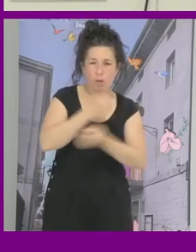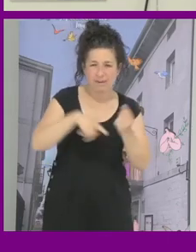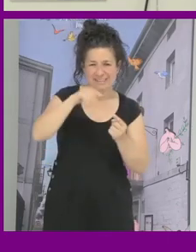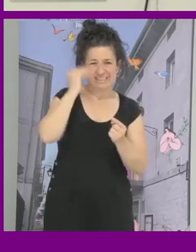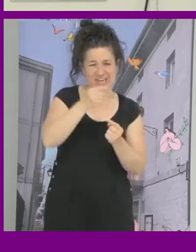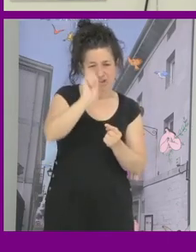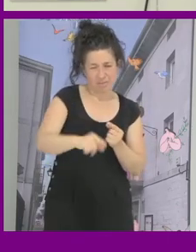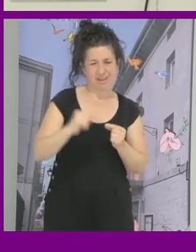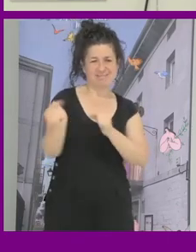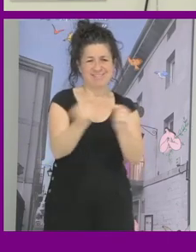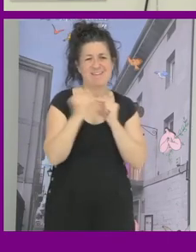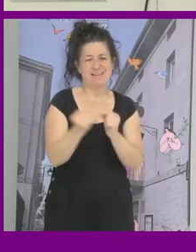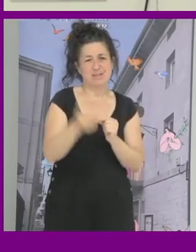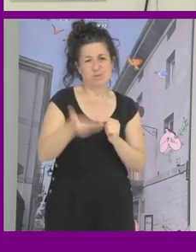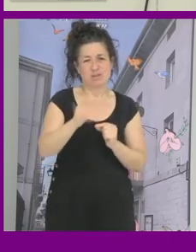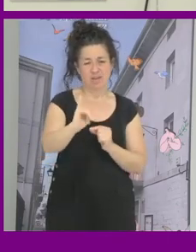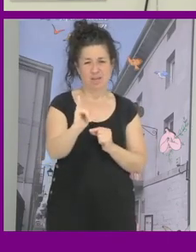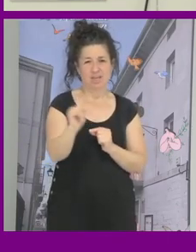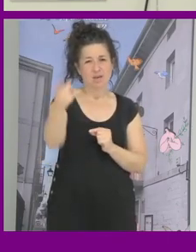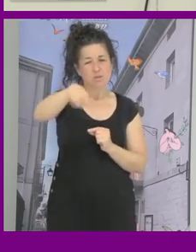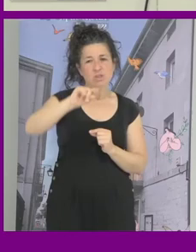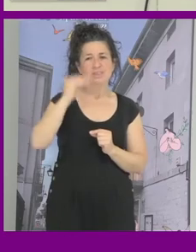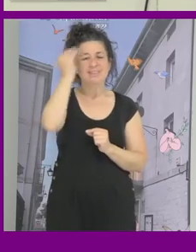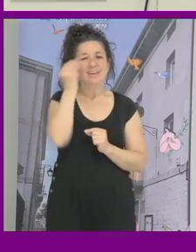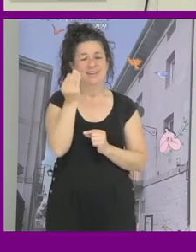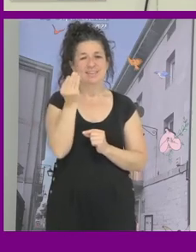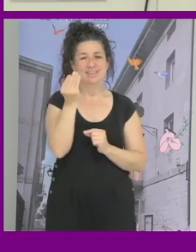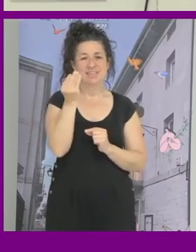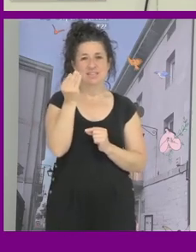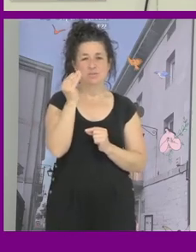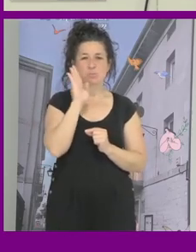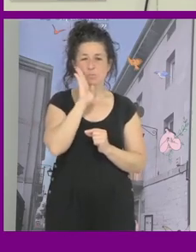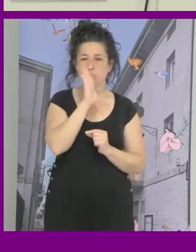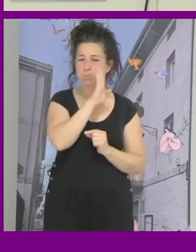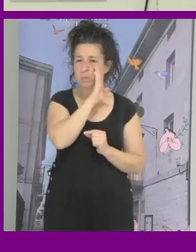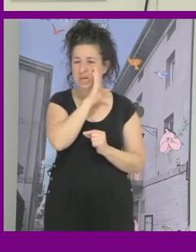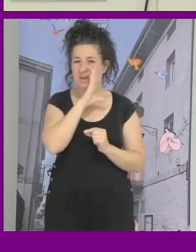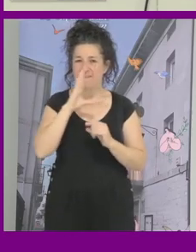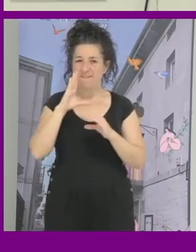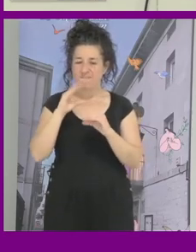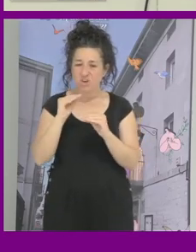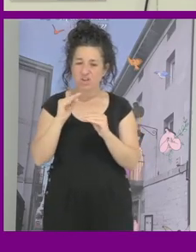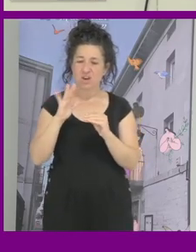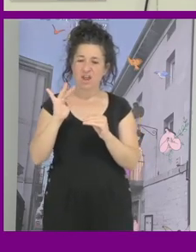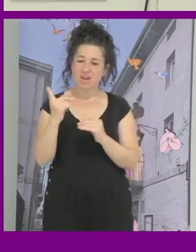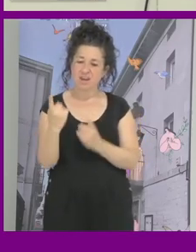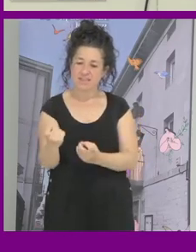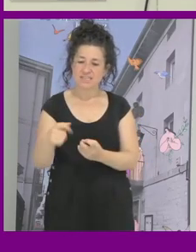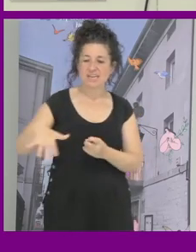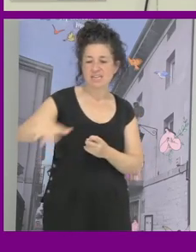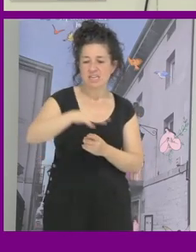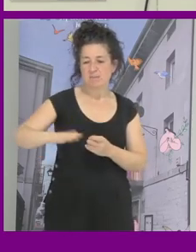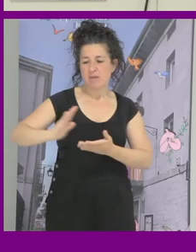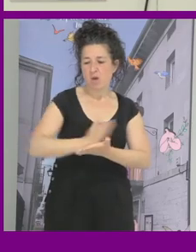dago honekin. Uste duzuen amatasun boieroek esparru bereizia behar dutela